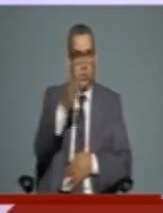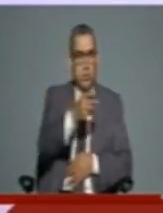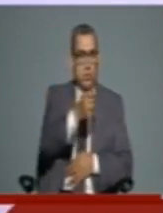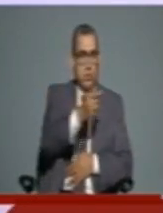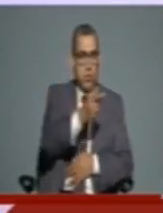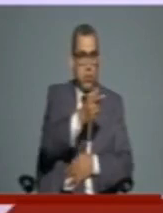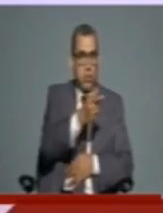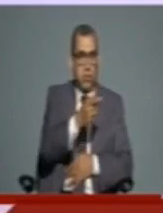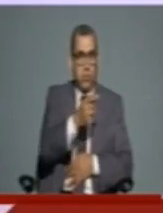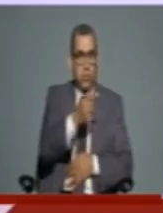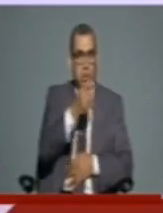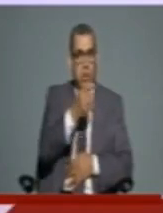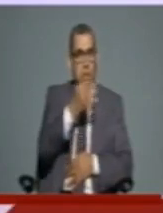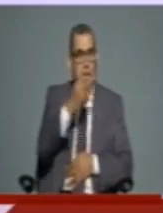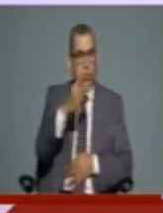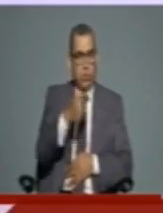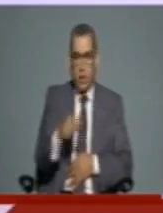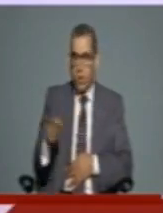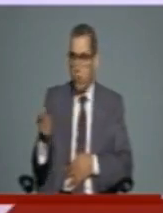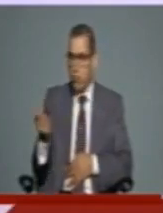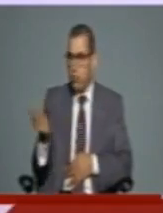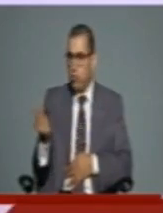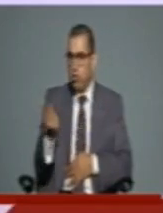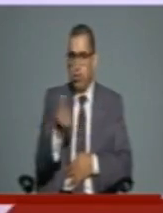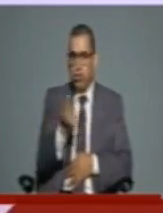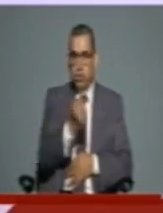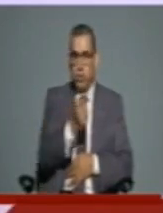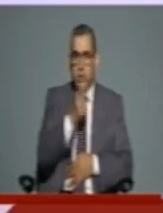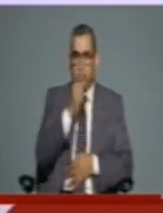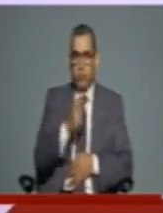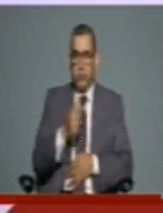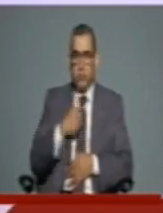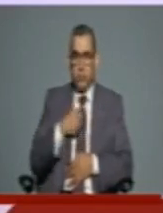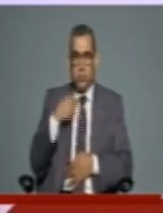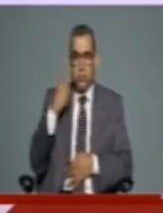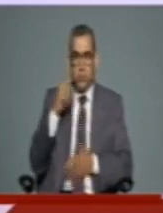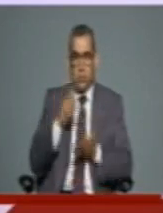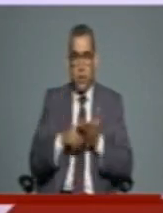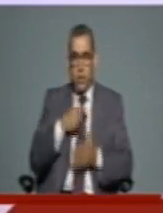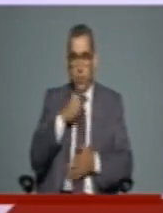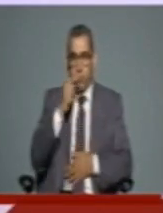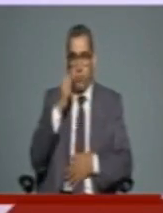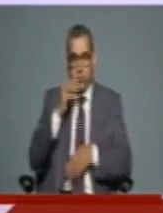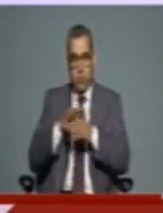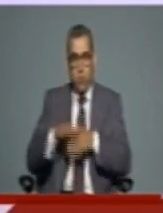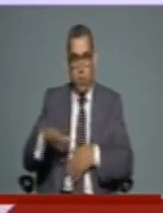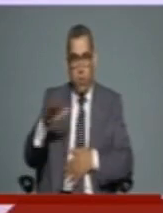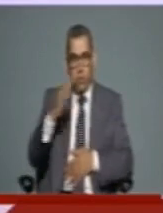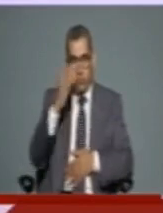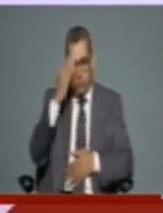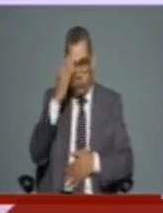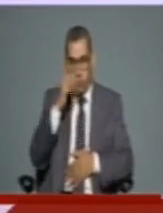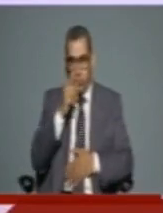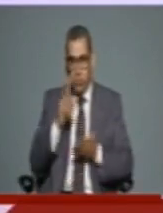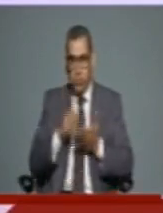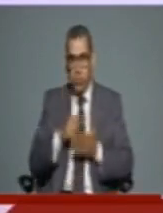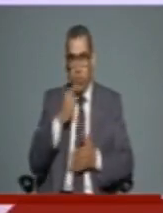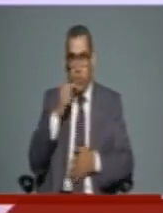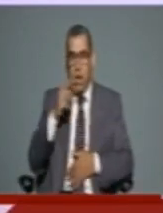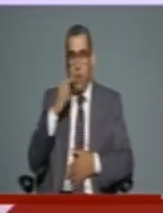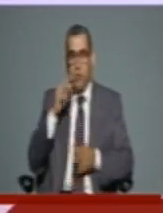التالت ب 23 جنيه. وما أدرانا جميعا تأثير السوشيال ميديا